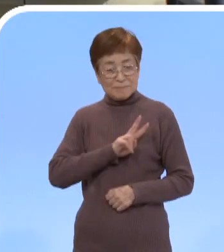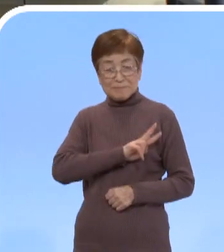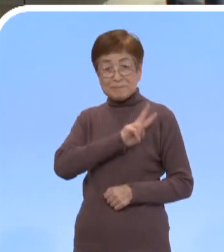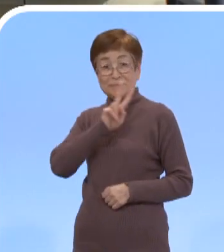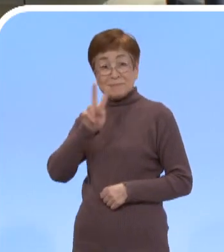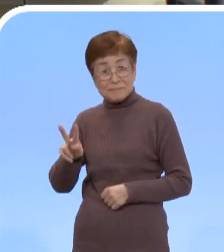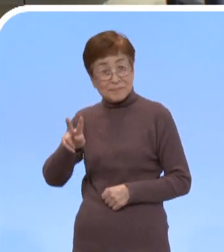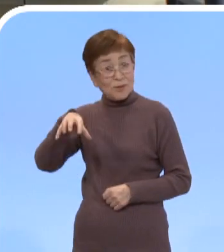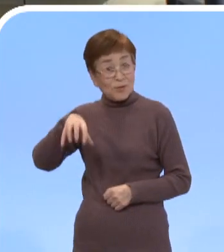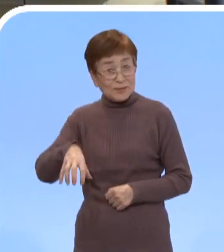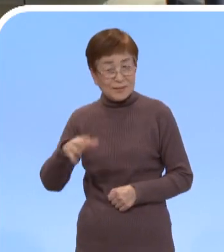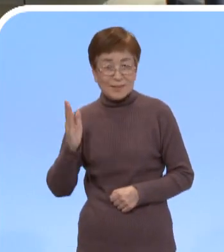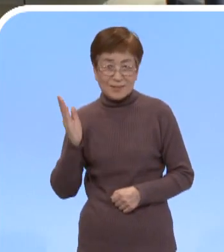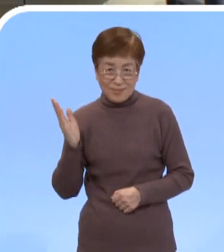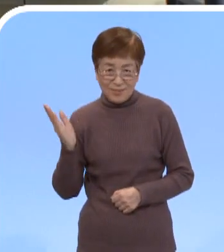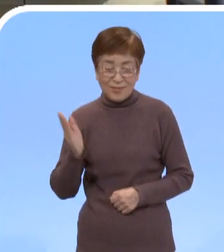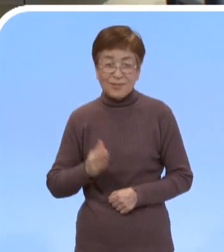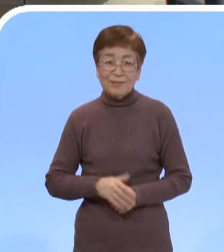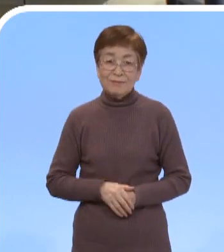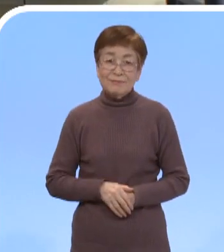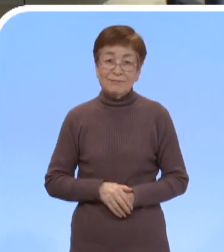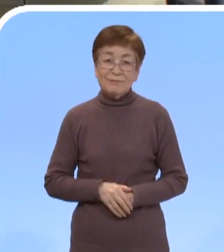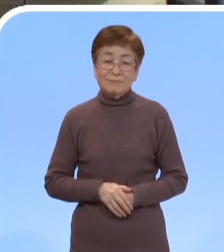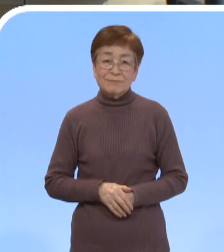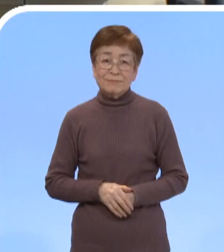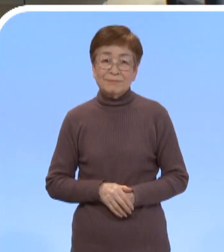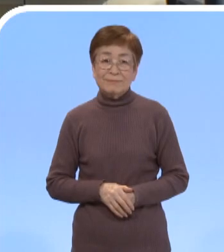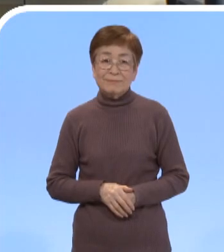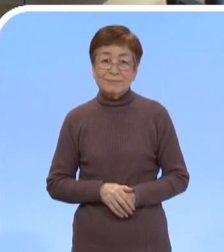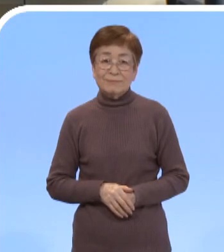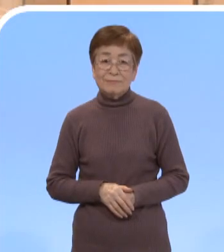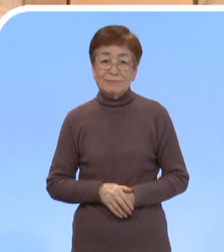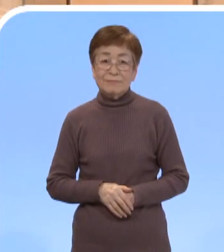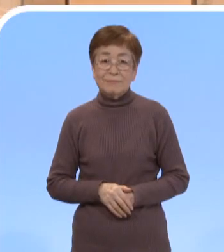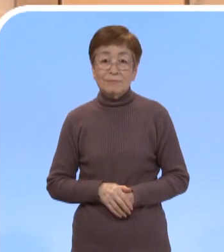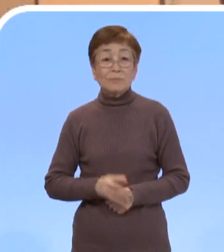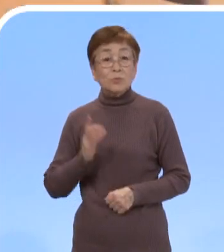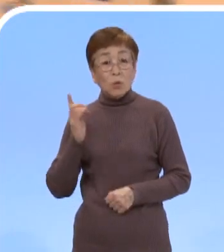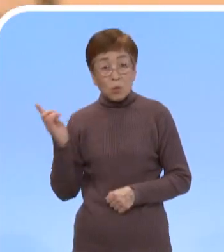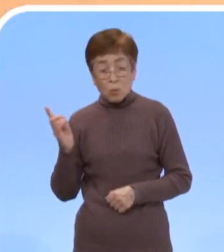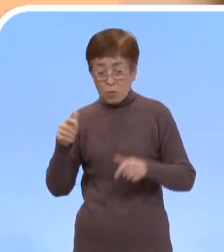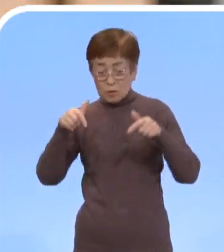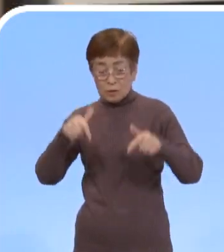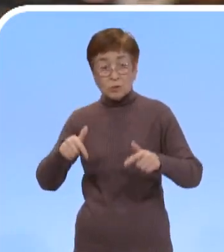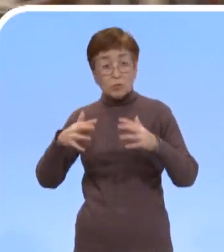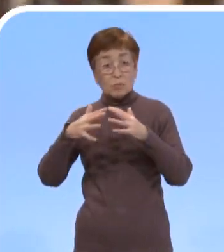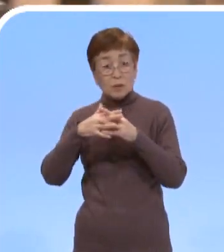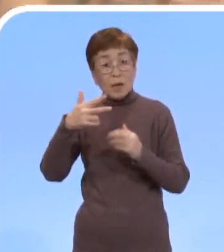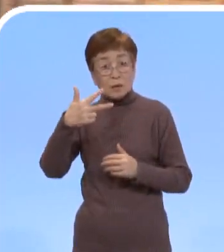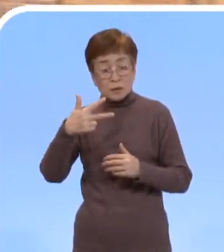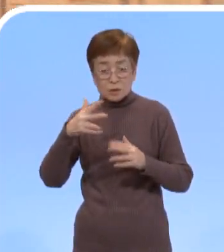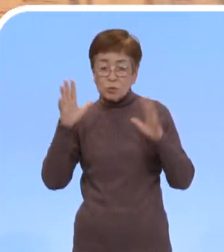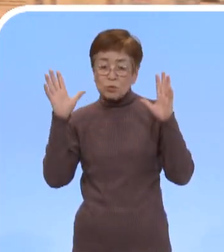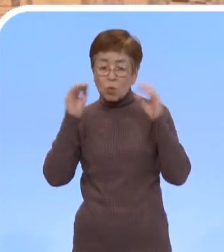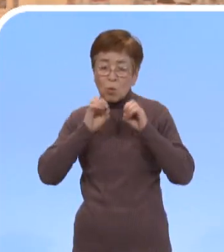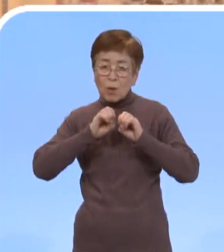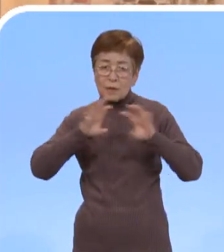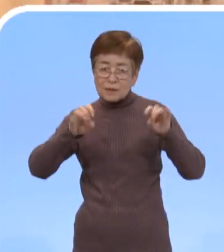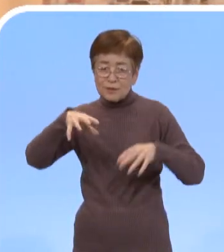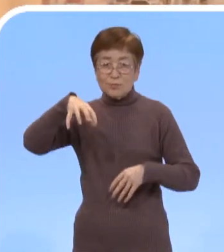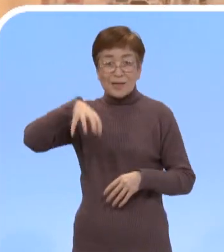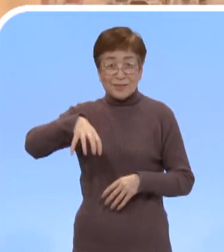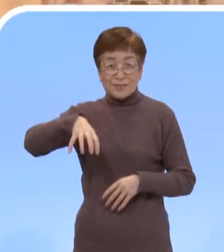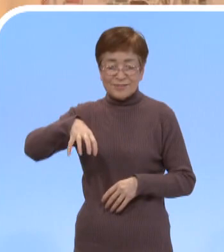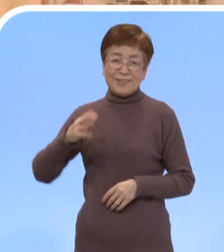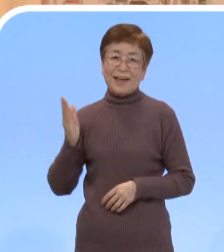さて、2人がやってきたのはららぽーと甲子園。こちらには西宮市情報発信スペ